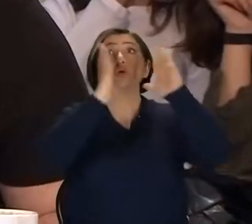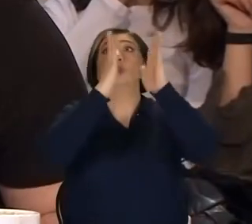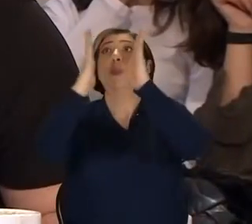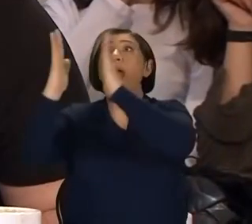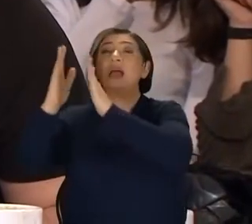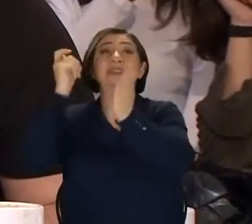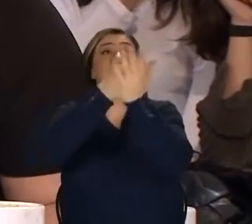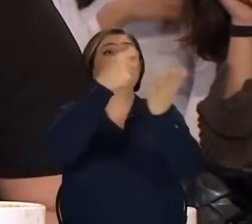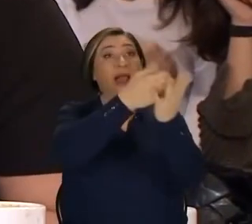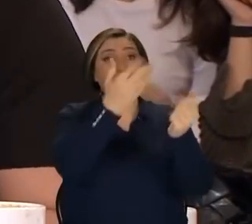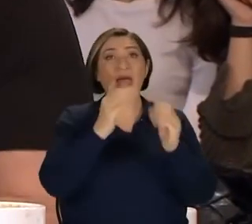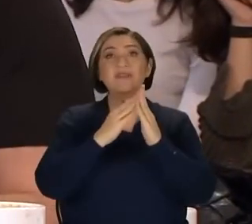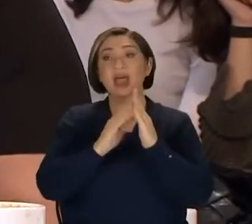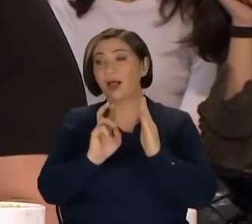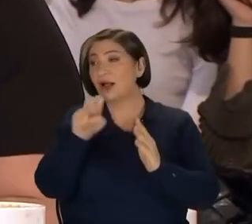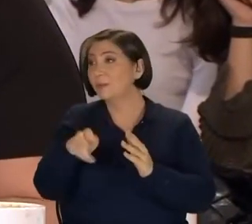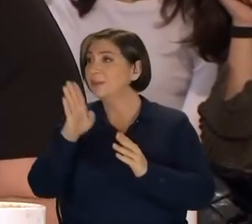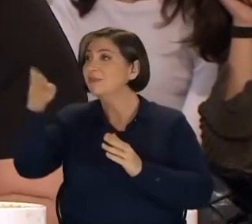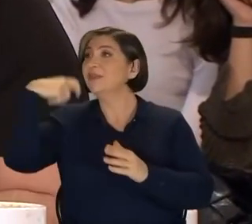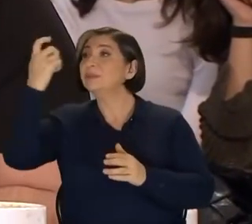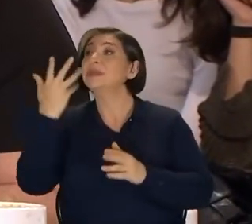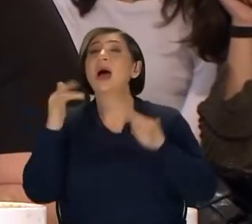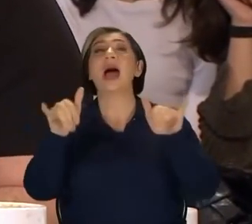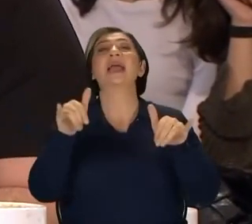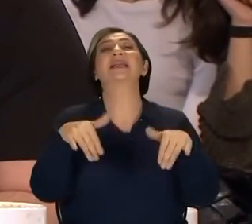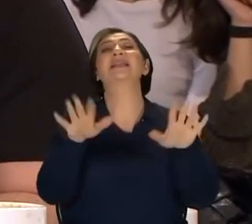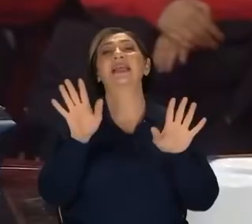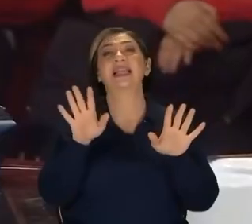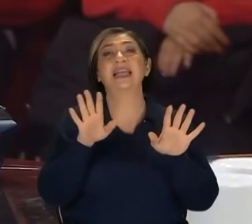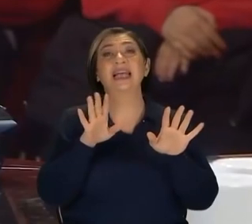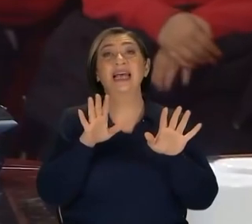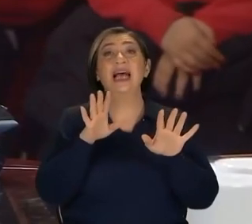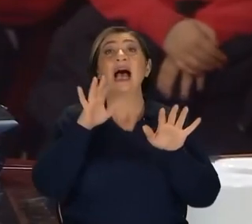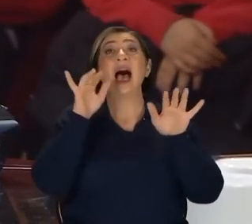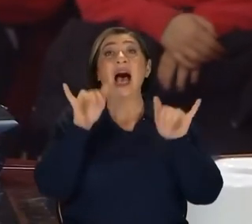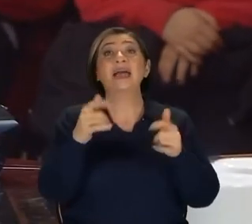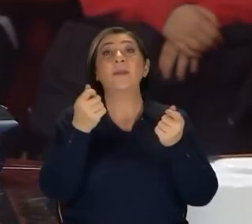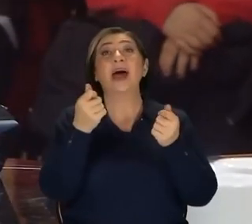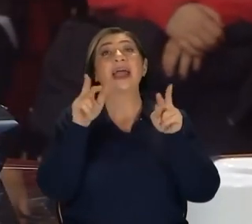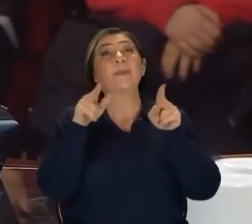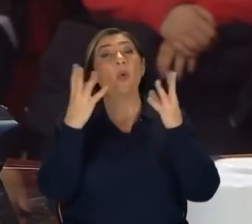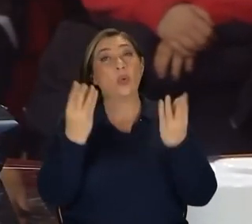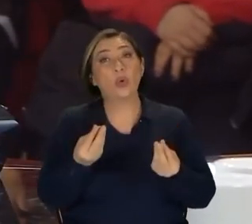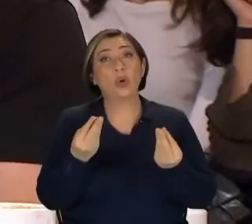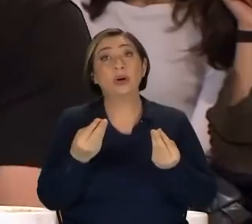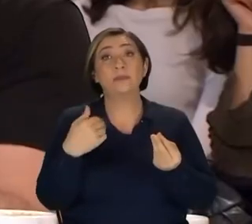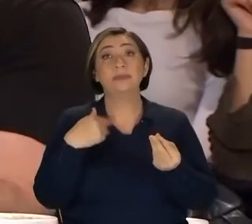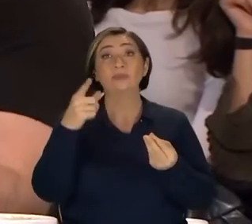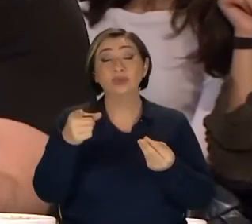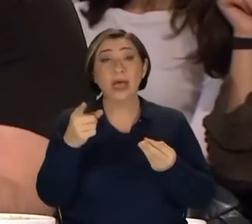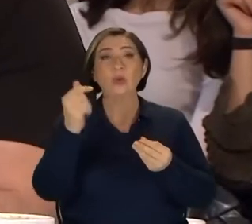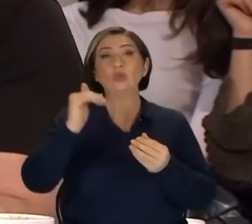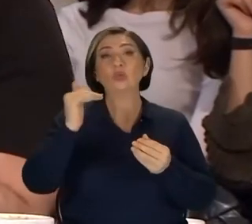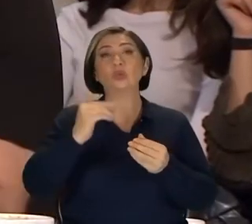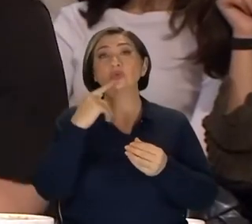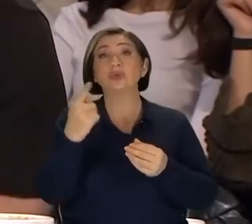evinden kalkıp gidip film izlemek aynı şey değil artık. Ve ikisi yanlarınız aynı para gibi oluyor. Biz buna bir de